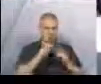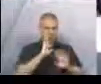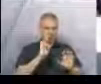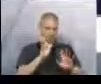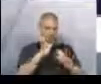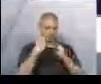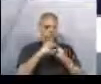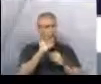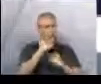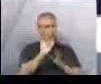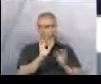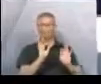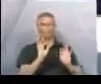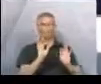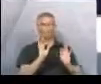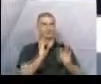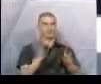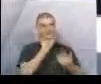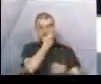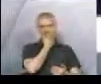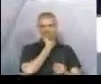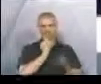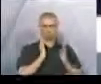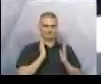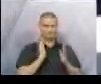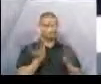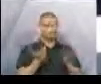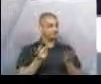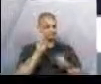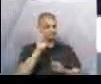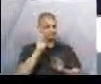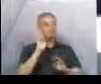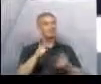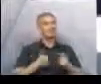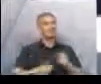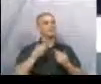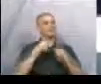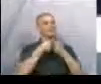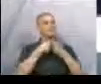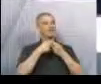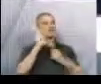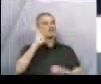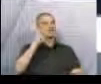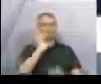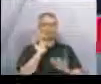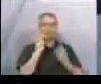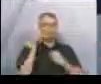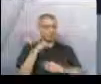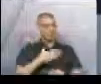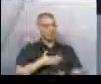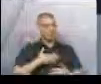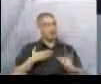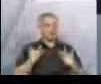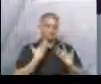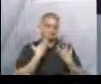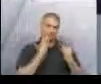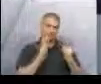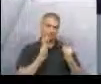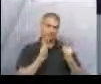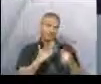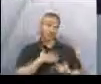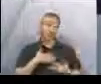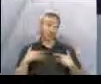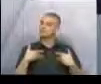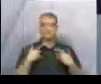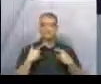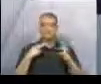הפרויקט שלכם הוא בהחלט יפה. ערן ברוך, מנכ"ל ארגון בינה, אני מודה לך מאוד שבאת אלינו, חג שמח, תודה רבה לך. חג שמח,